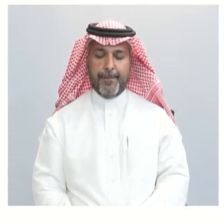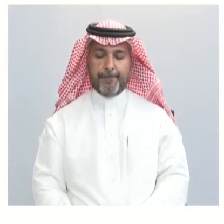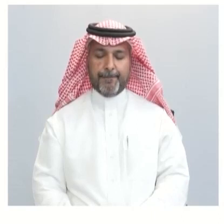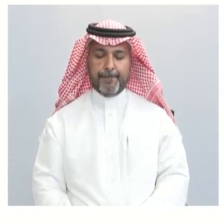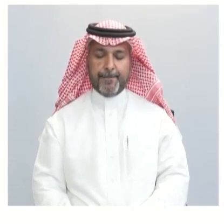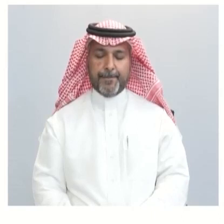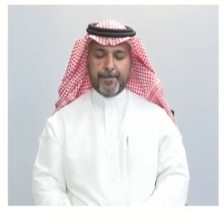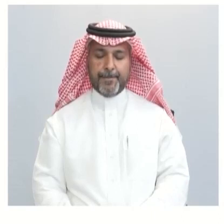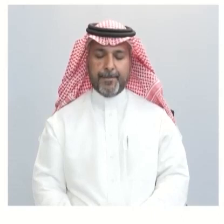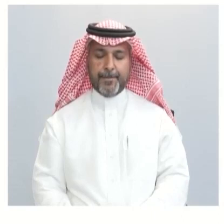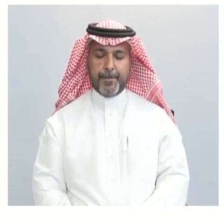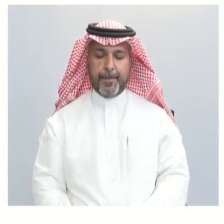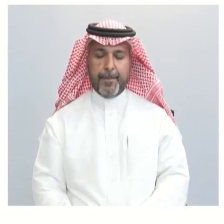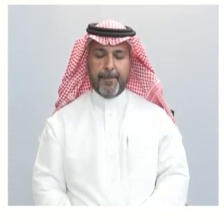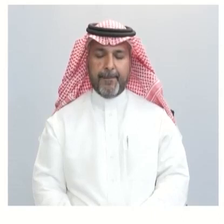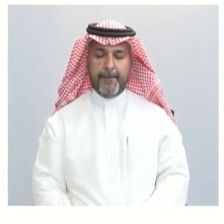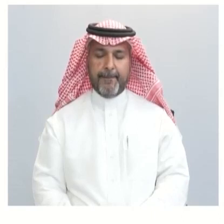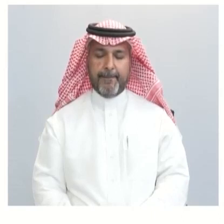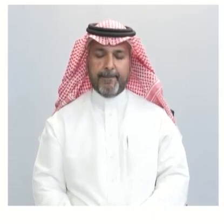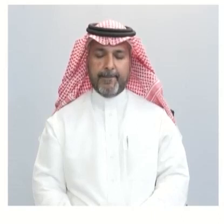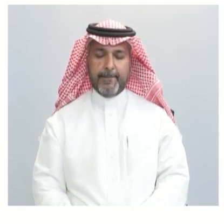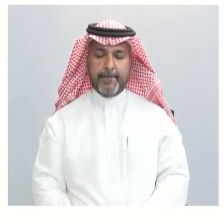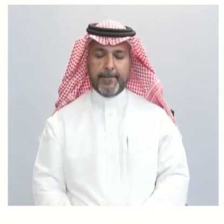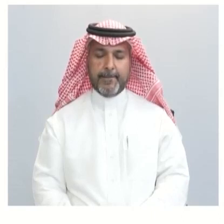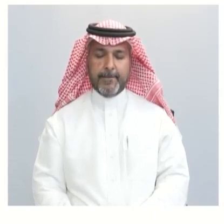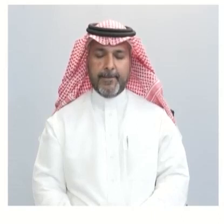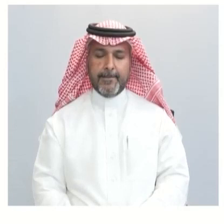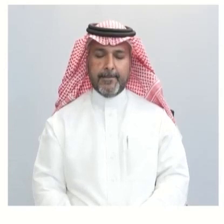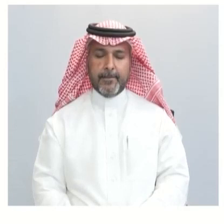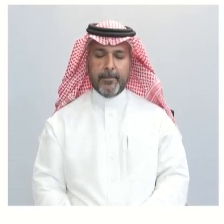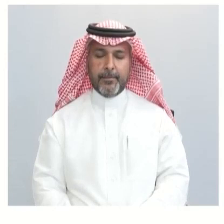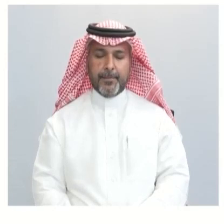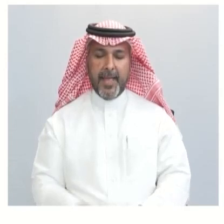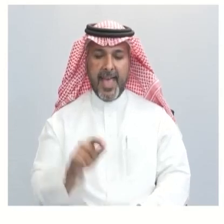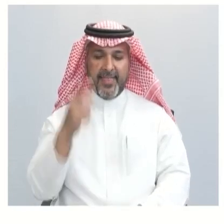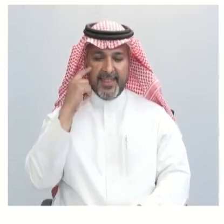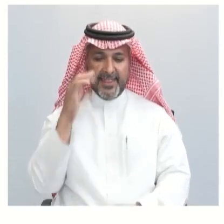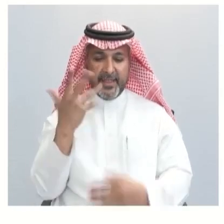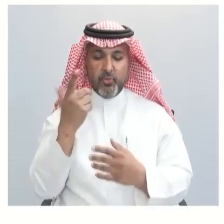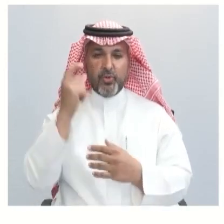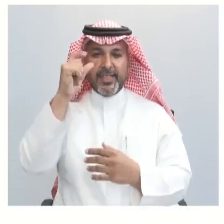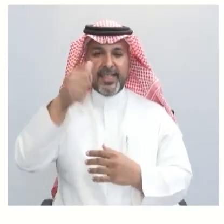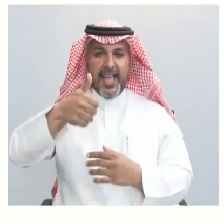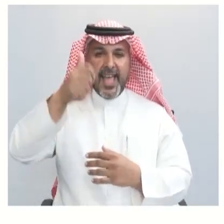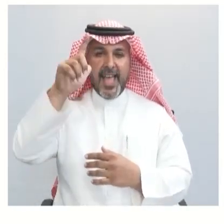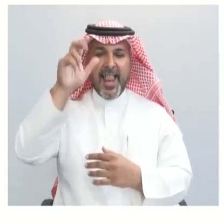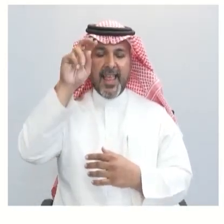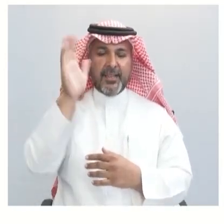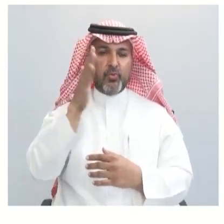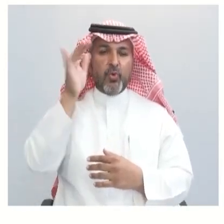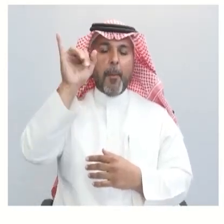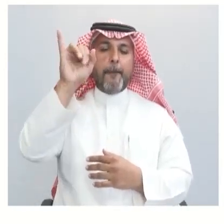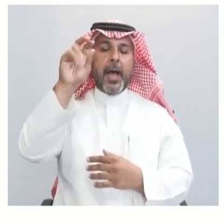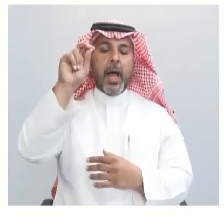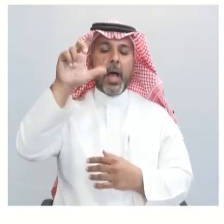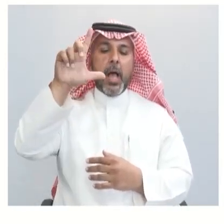داله ماذا احسنتم ممتاز داله مقلوب هل هي الداله الام لا لكن كيف حكمنا انها